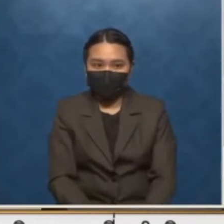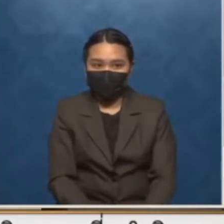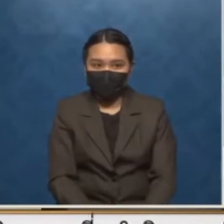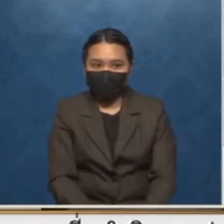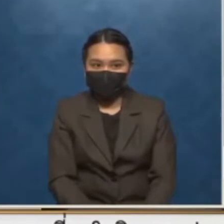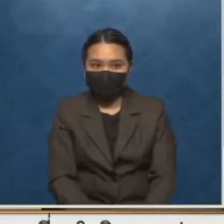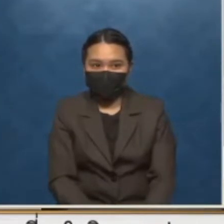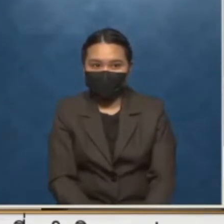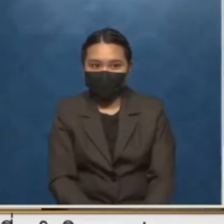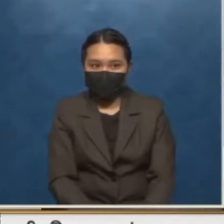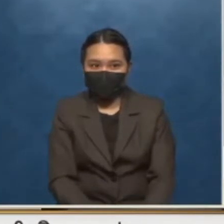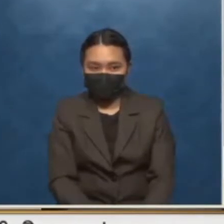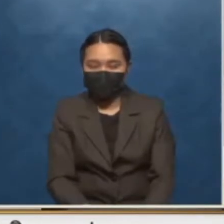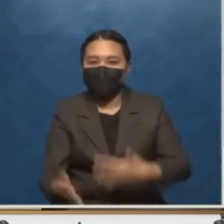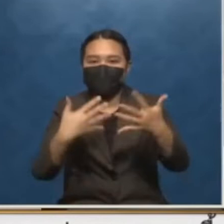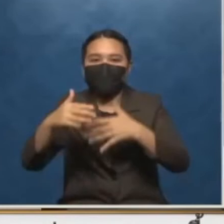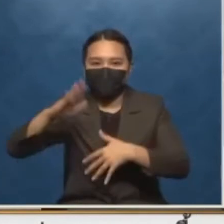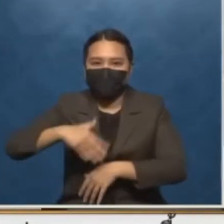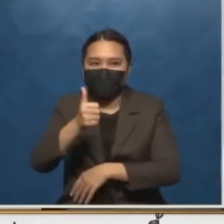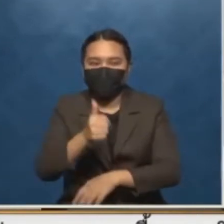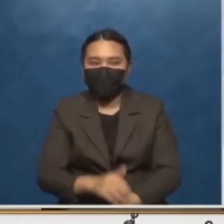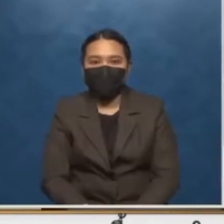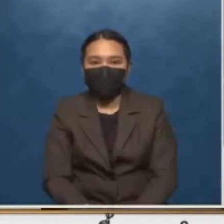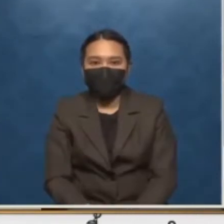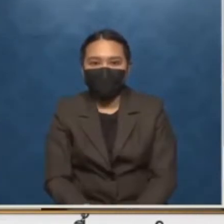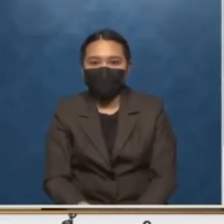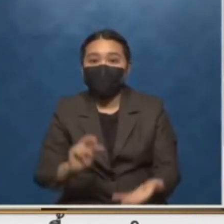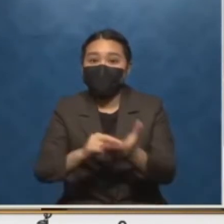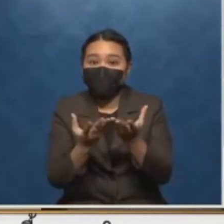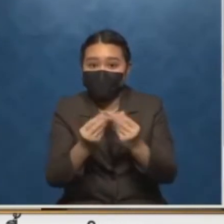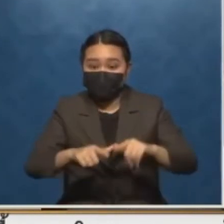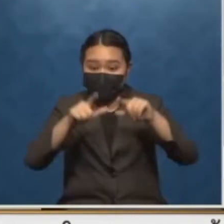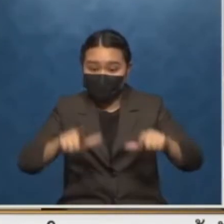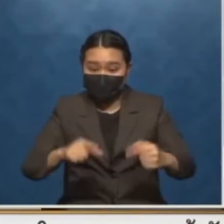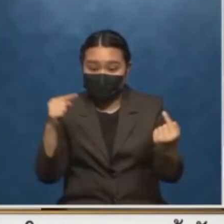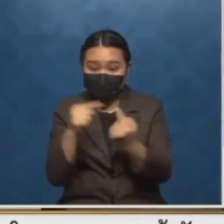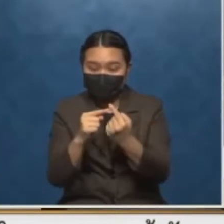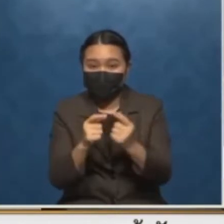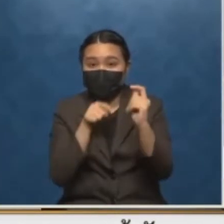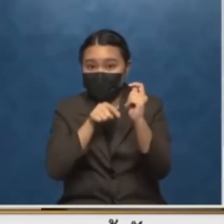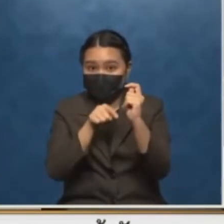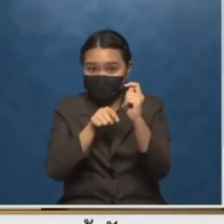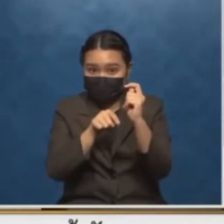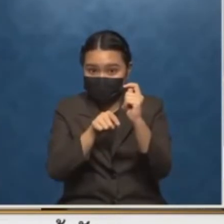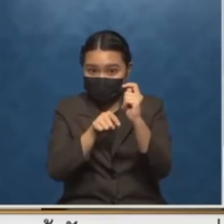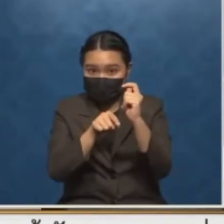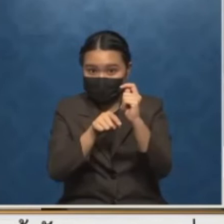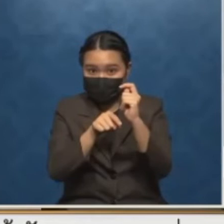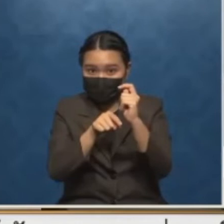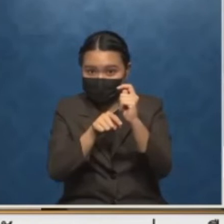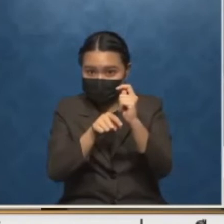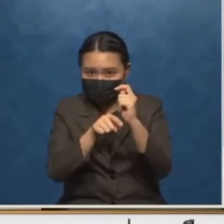เอาละขึ้นทีหลังก็ได้เป็นบริเวณหน้าที่ว่าการอำเภอพอดีเลยเหมาะม